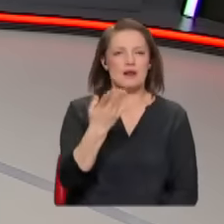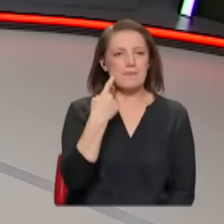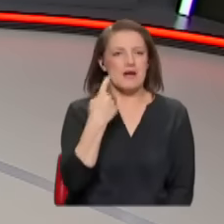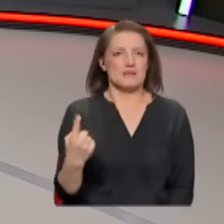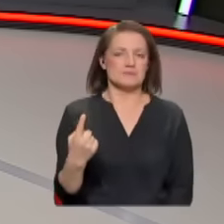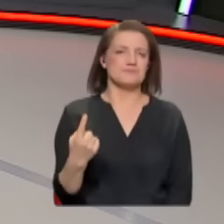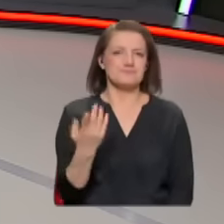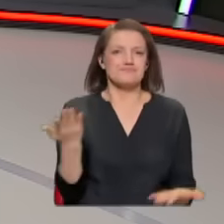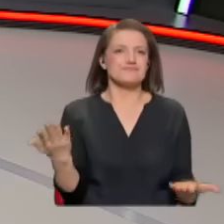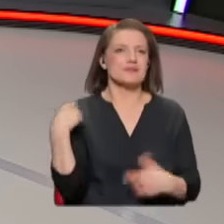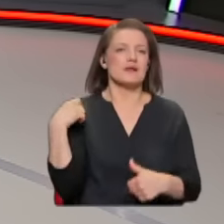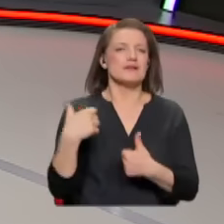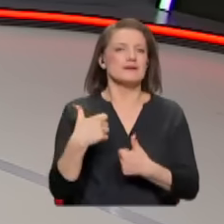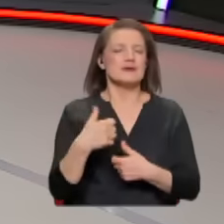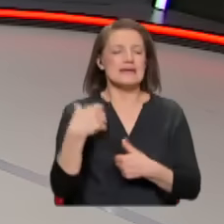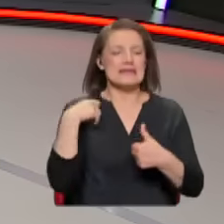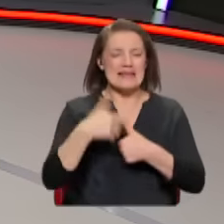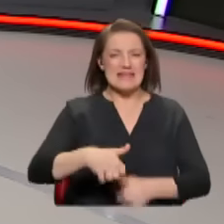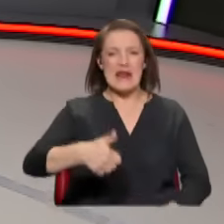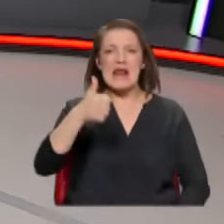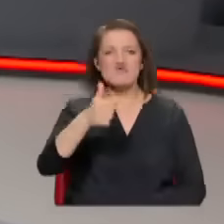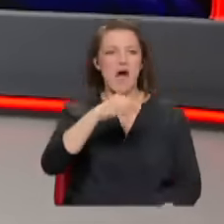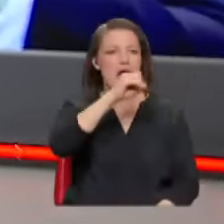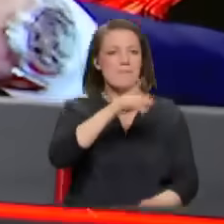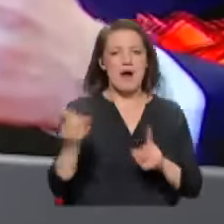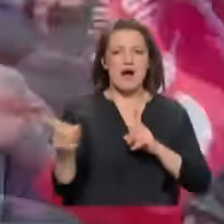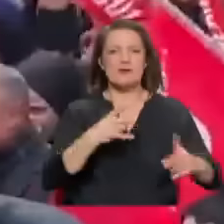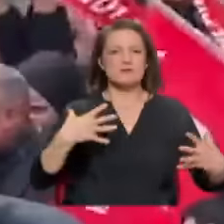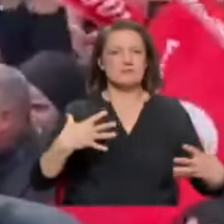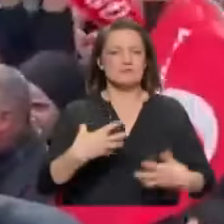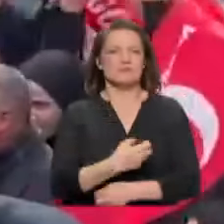bakın. Yeniden Refah AK Parti gerilimi.